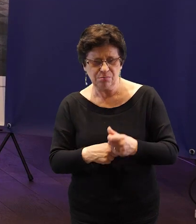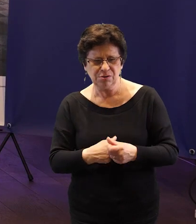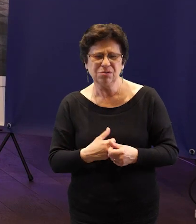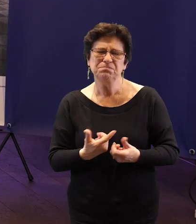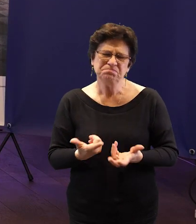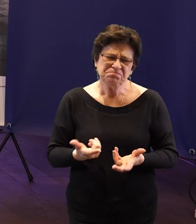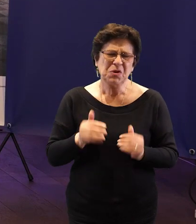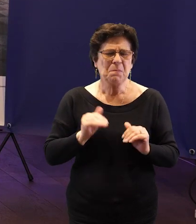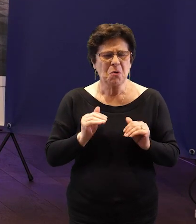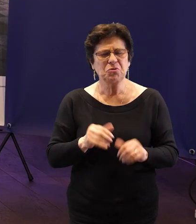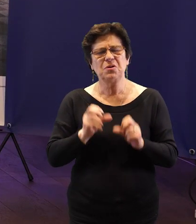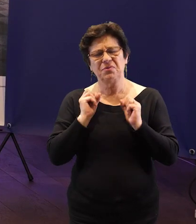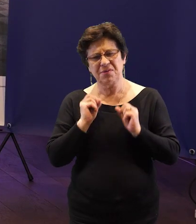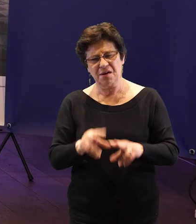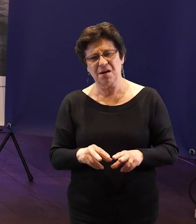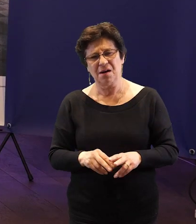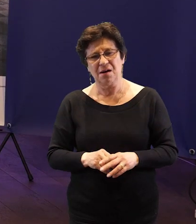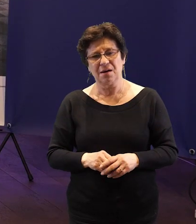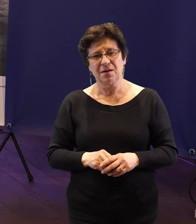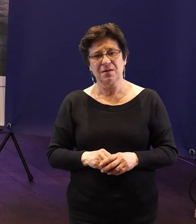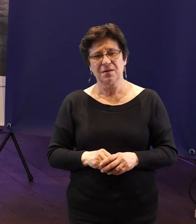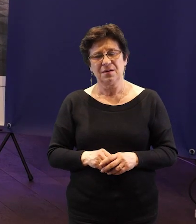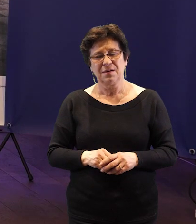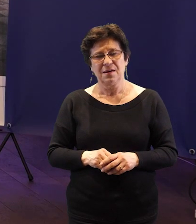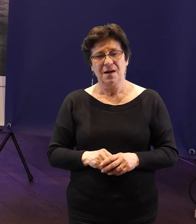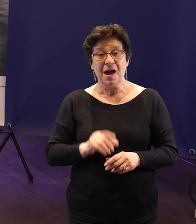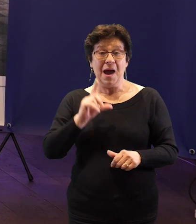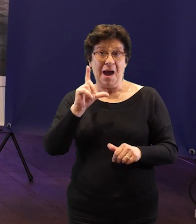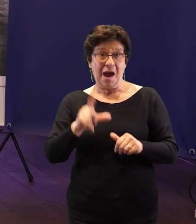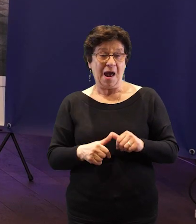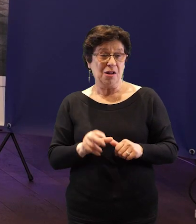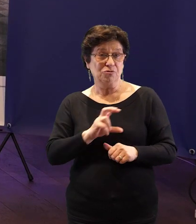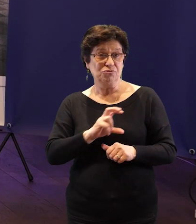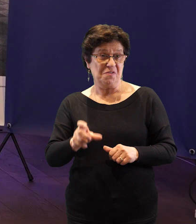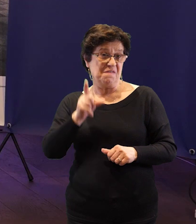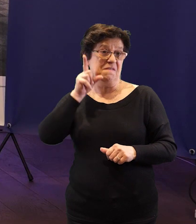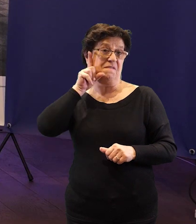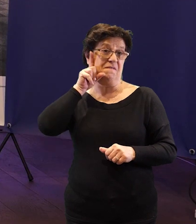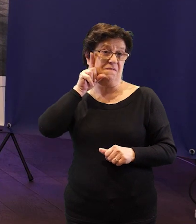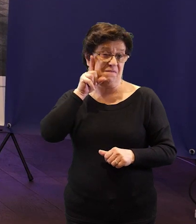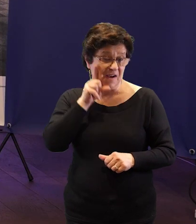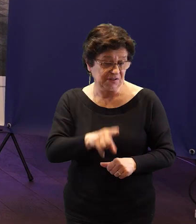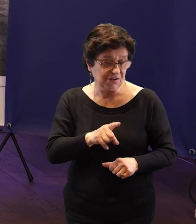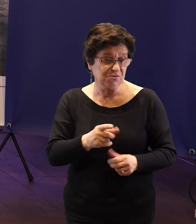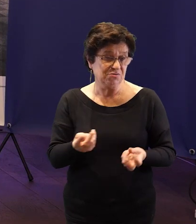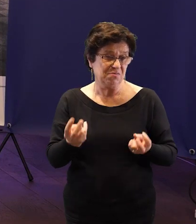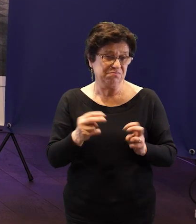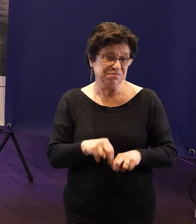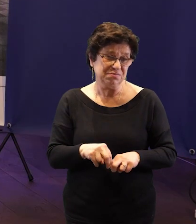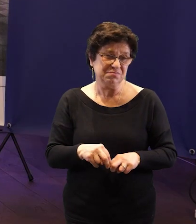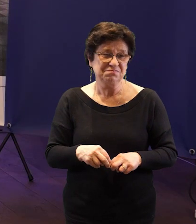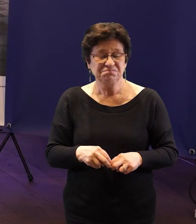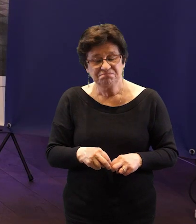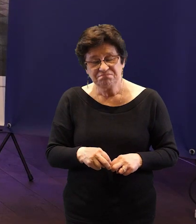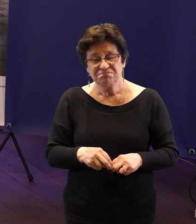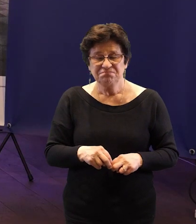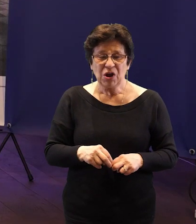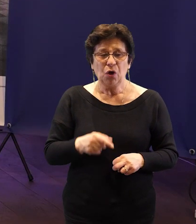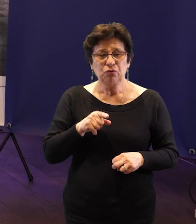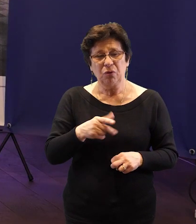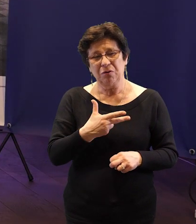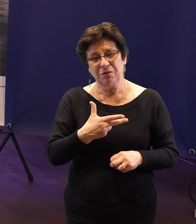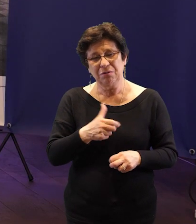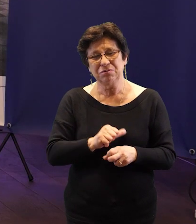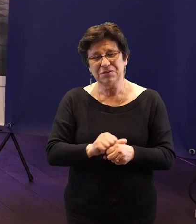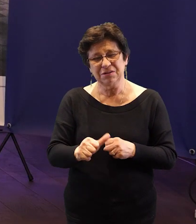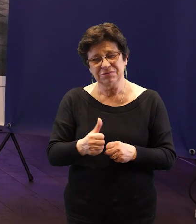tak. Natomiast czy takie konstrukcje faktycznie stworzył, oblatał? Nie sądzę. Tym bardziej,